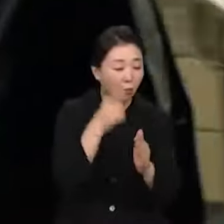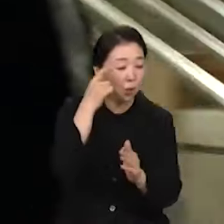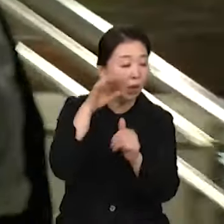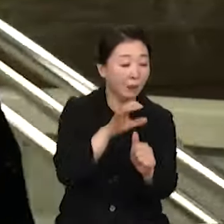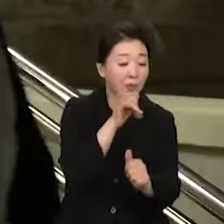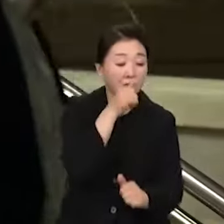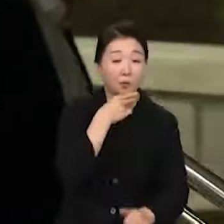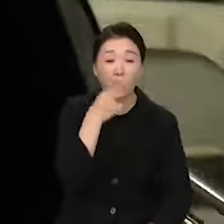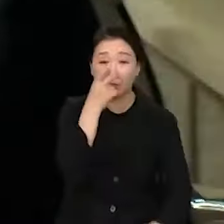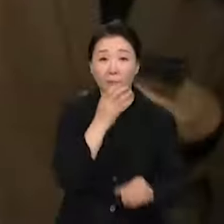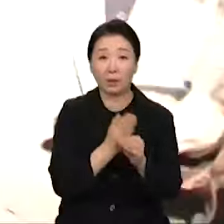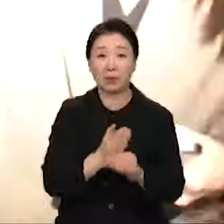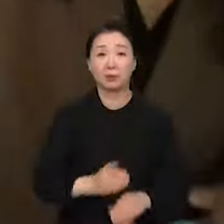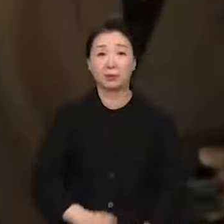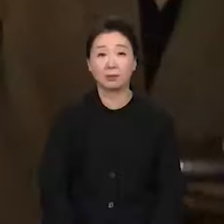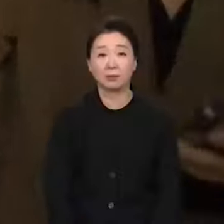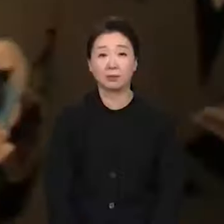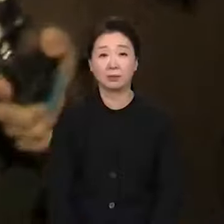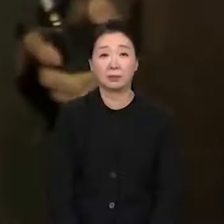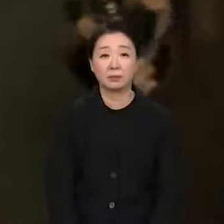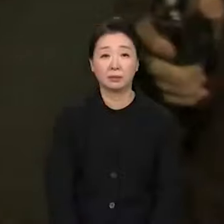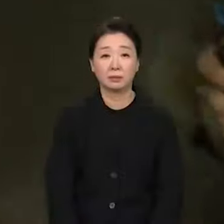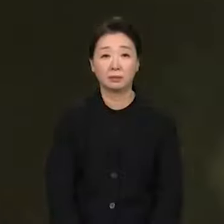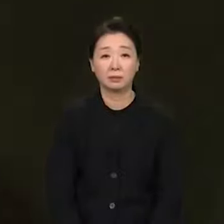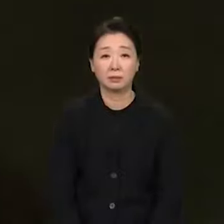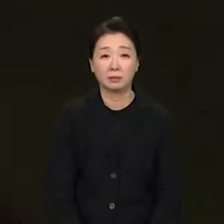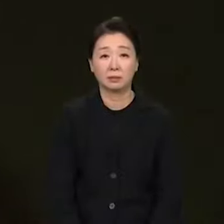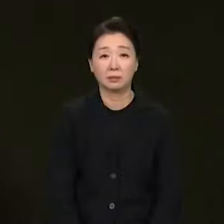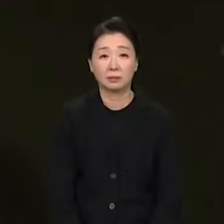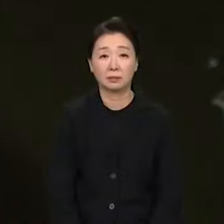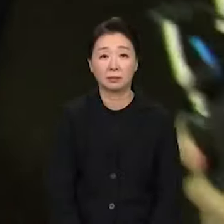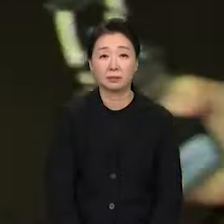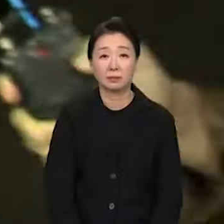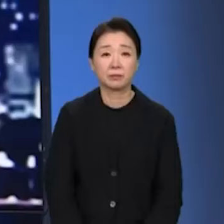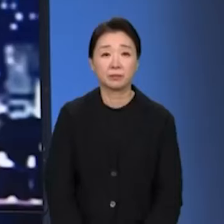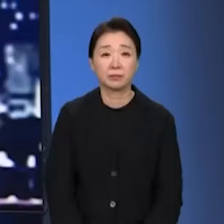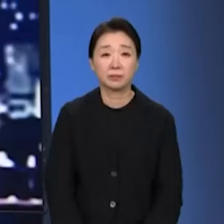있었는지를 조사하고 있습니다. JTBC 박사라입니다.